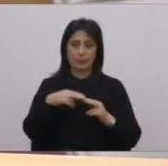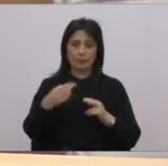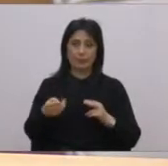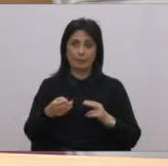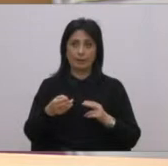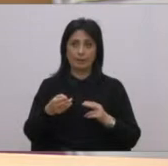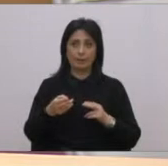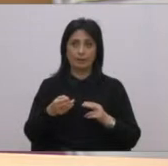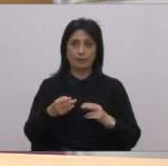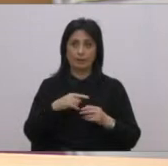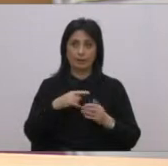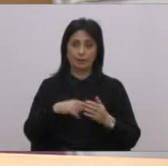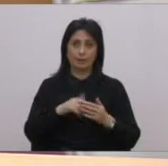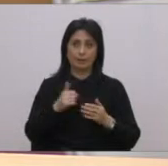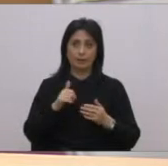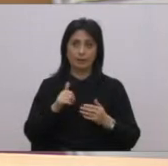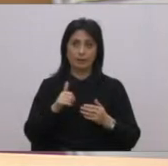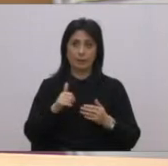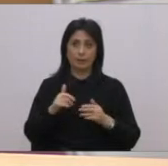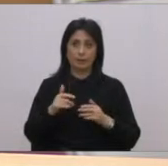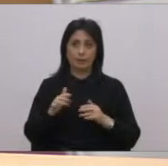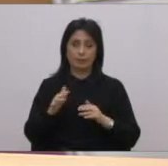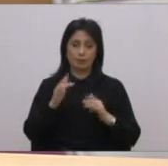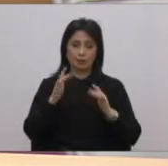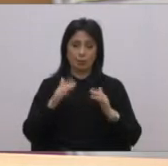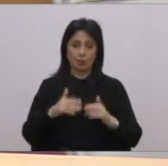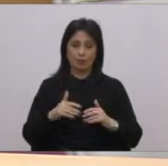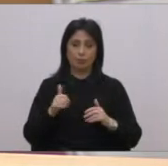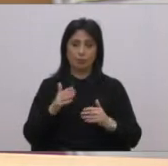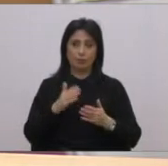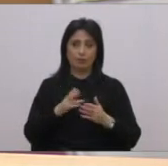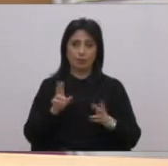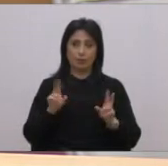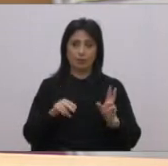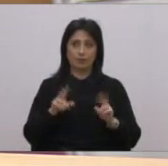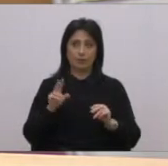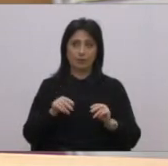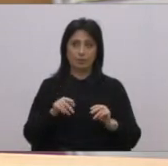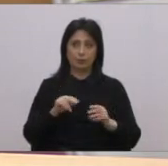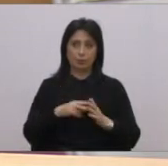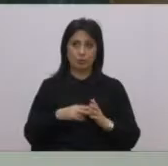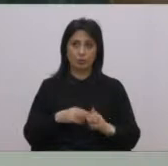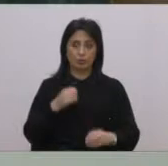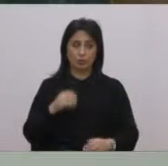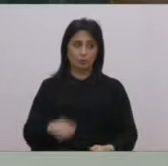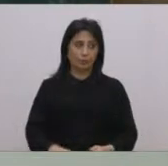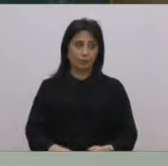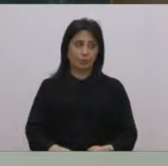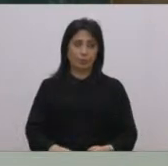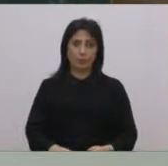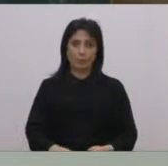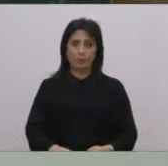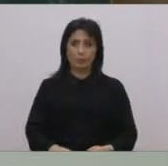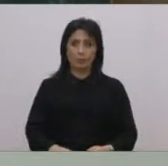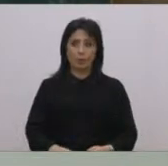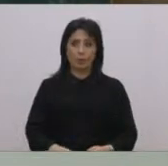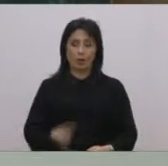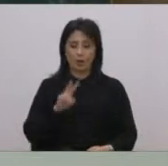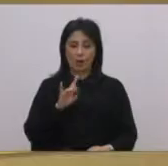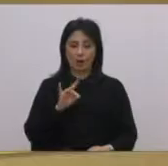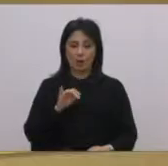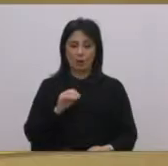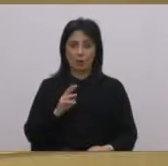საკომპენსაციო ანაზღაურების საკითხი, როგორ ჩამოყალიდება და როგორ აღარ გათვალისწინებული ბიუჯეტში? მადლობა. ბატონი მექალი ლოაშვილი.